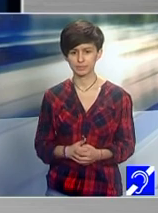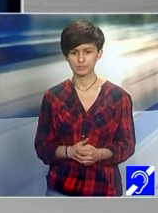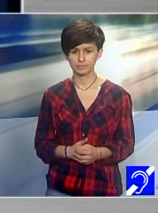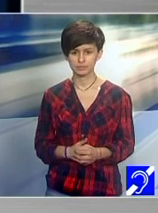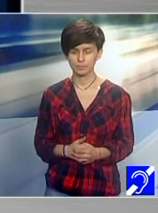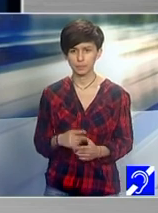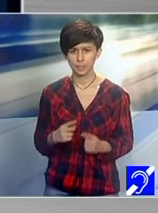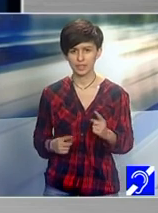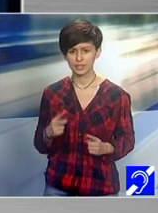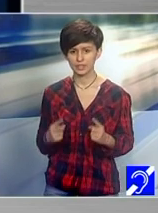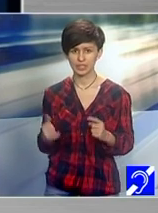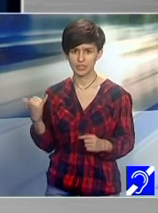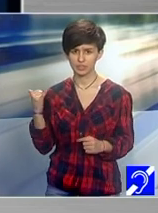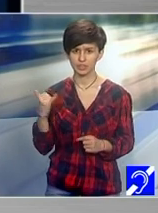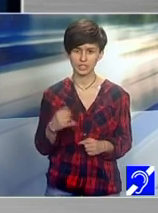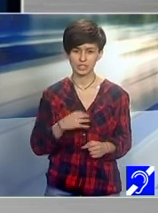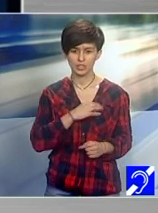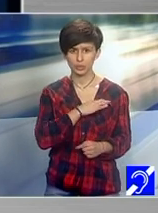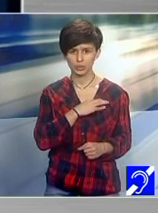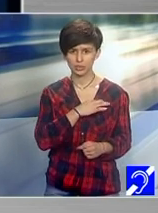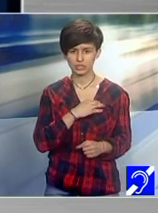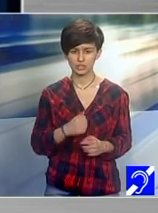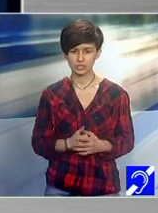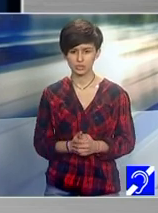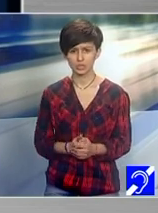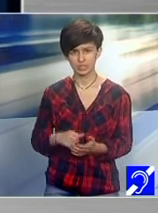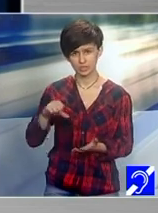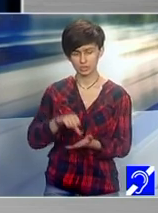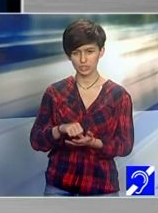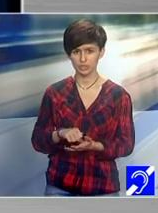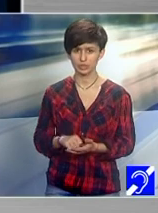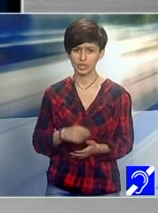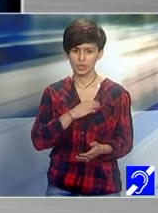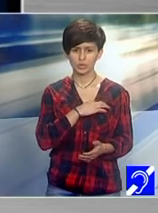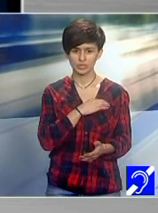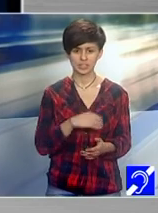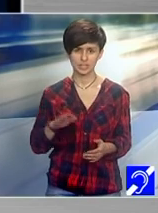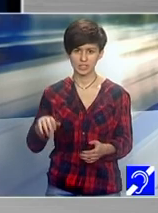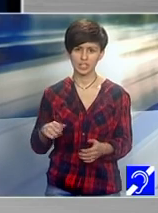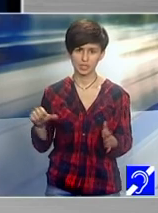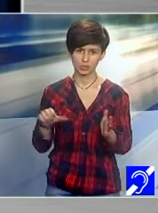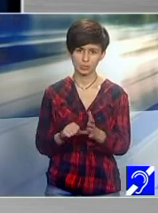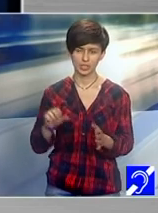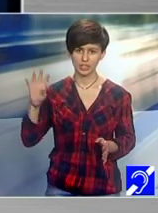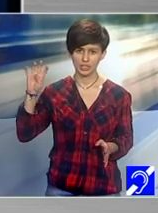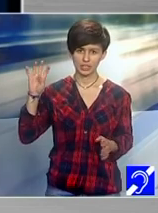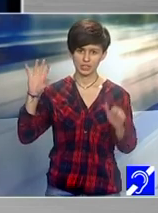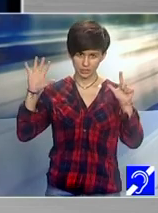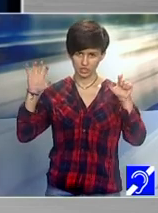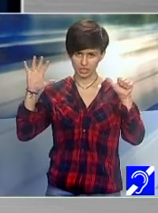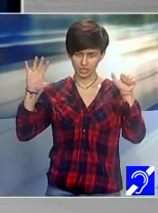din Maramureș, într-un centru universitar, că acolo se face rezidențiatul, are 1.600 de lei și atât. Păi cum să nu